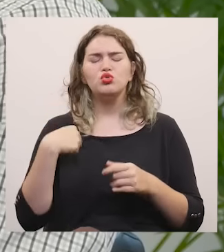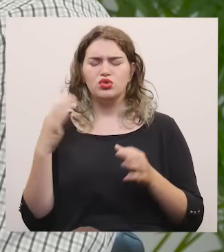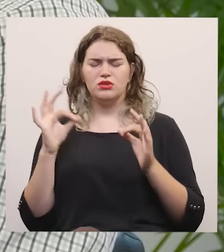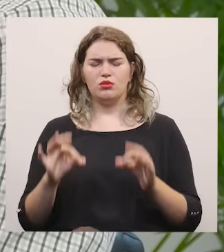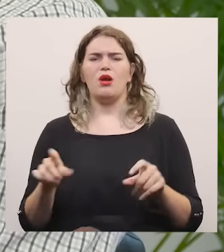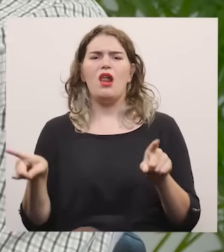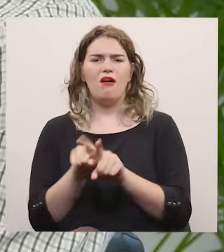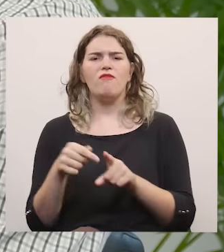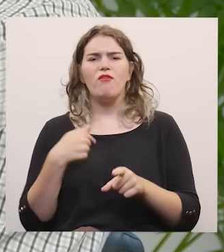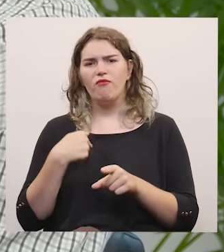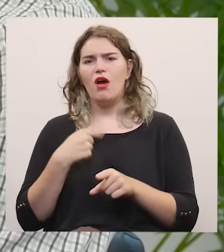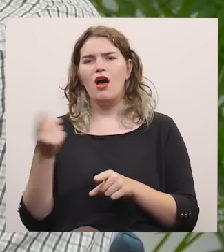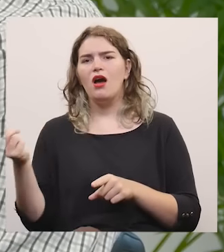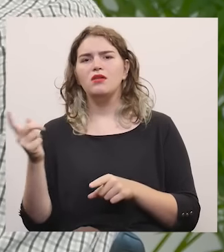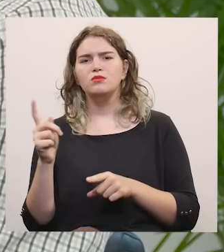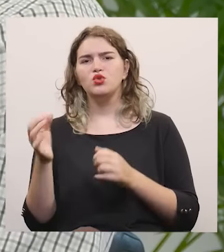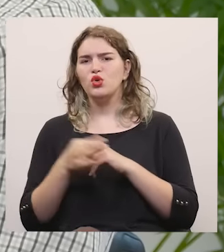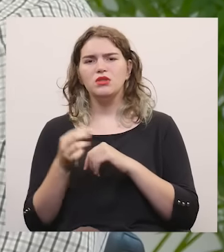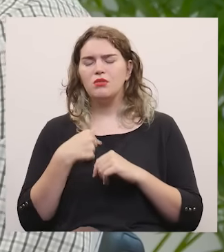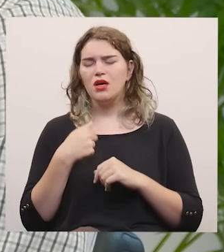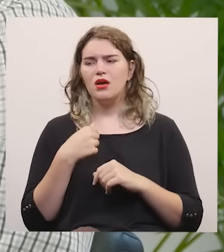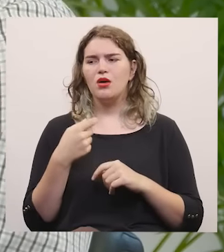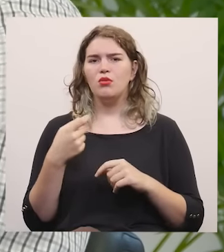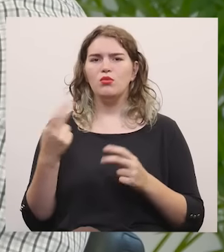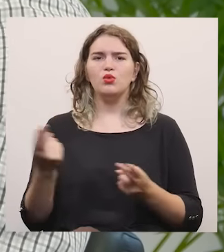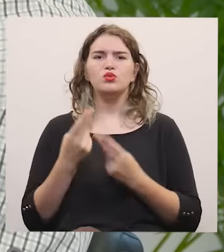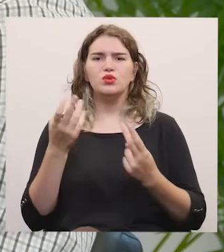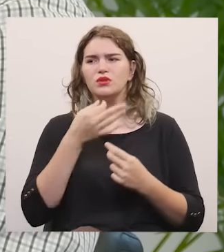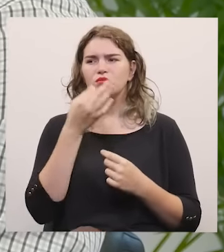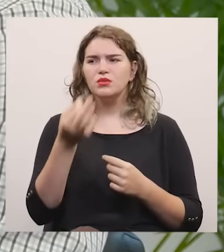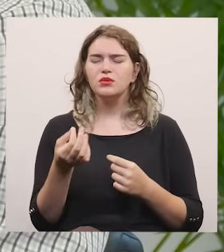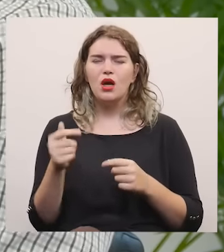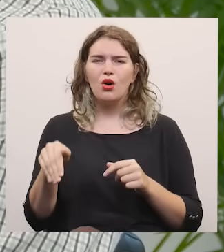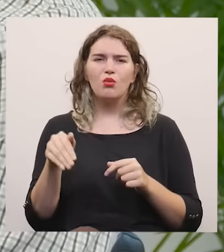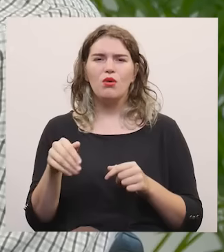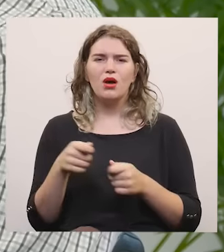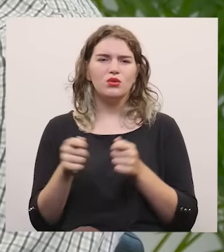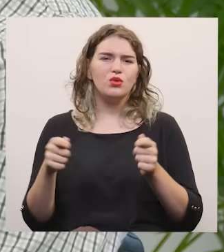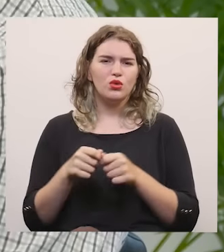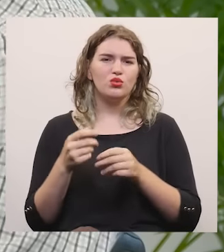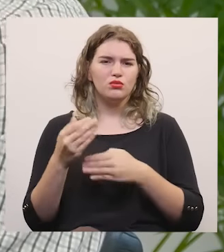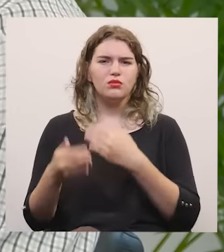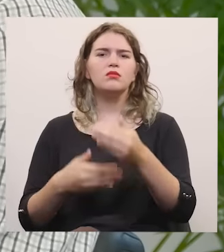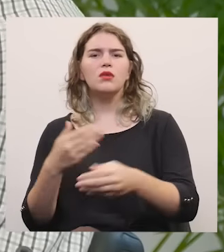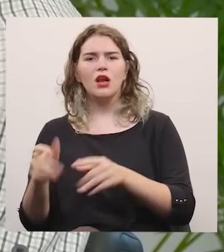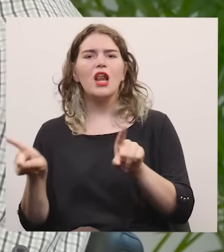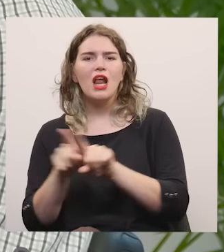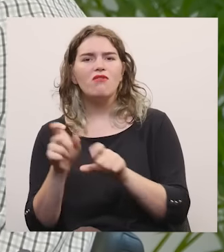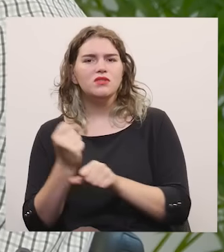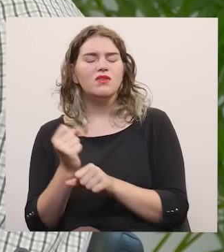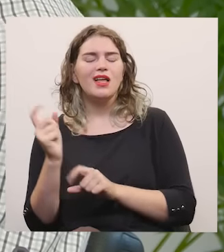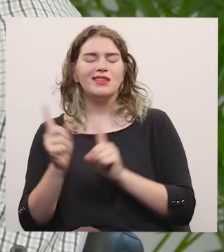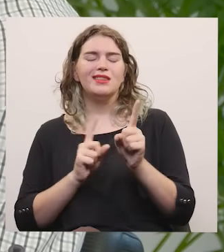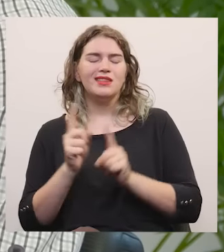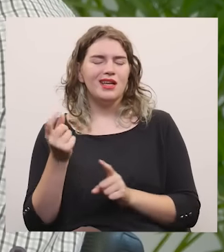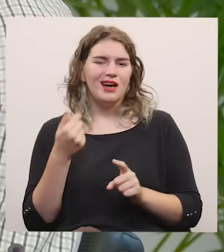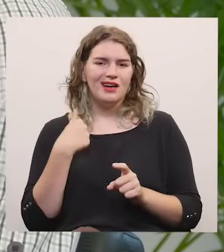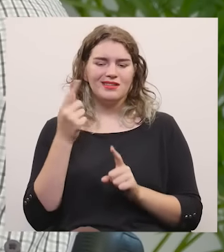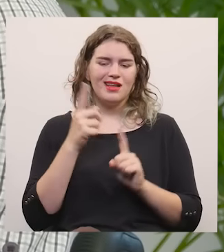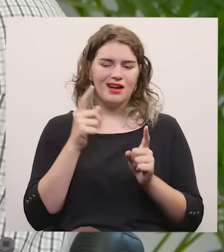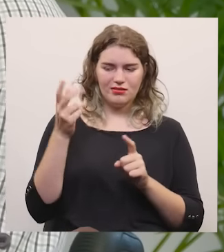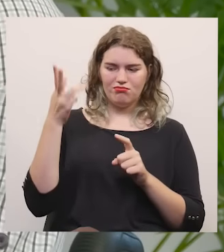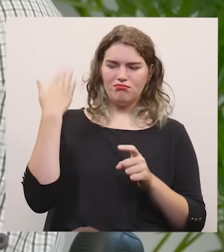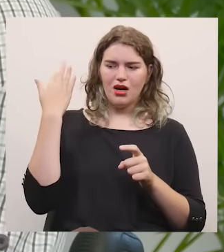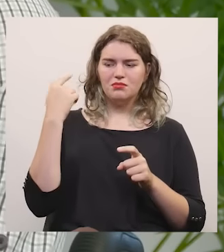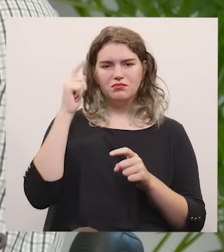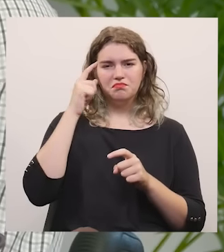așa ar fi fost sau... Nu știu. Mi-e ușor să zic, știind cum s-au derulat acum toate, că da, aș fi făcut și eu așa la fel pentru tine.